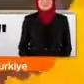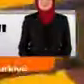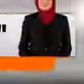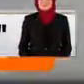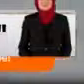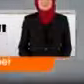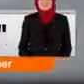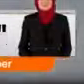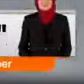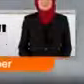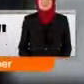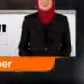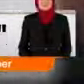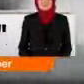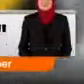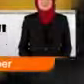bekliyoruz